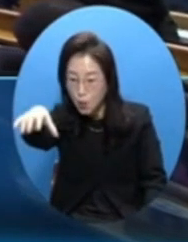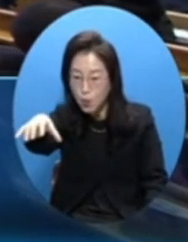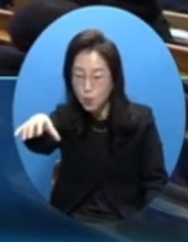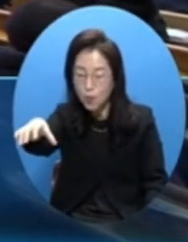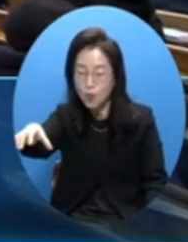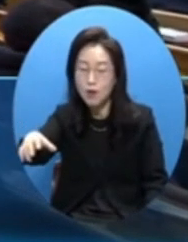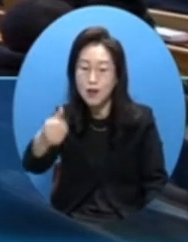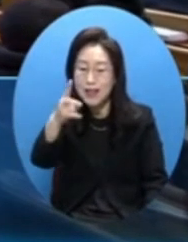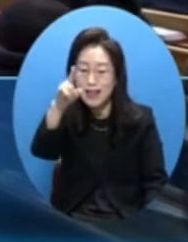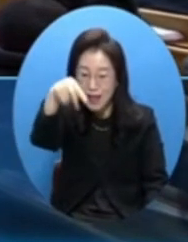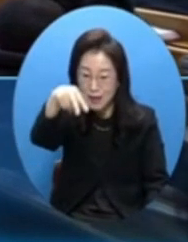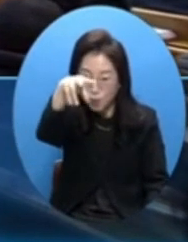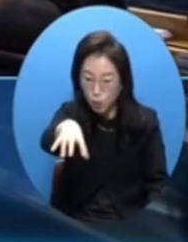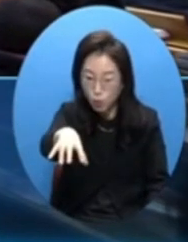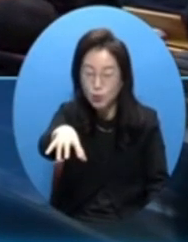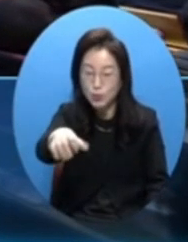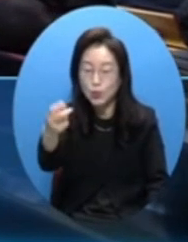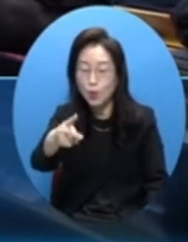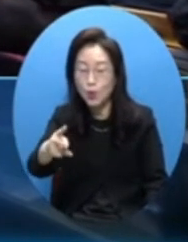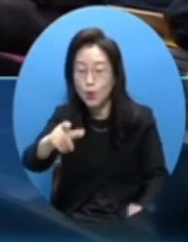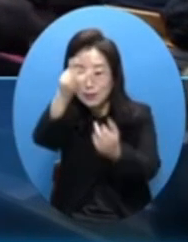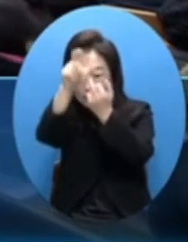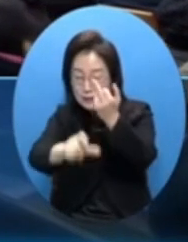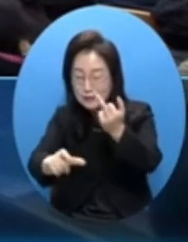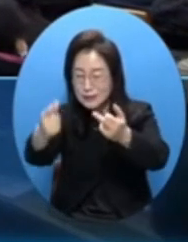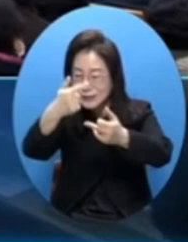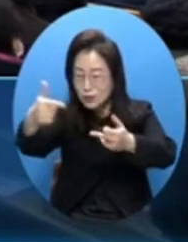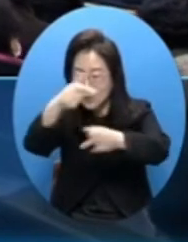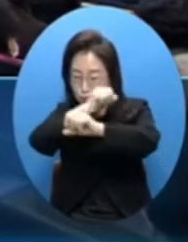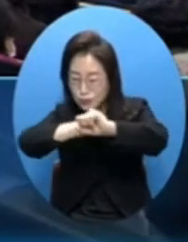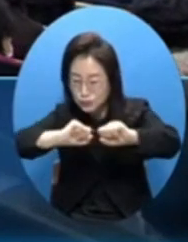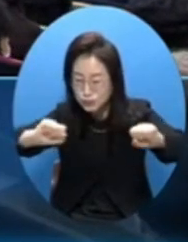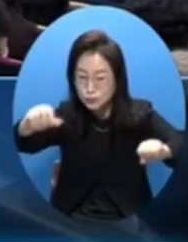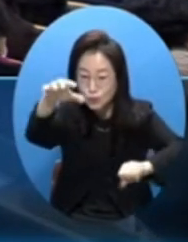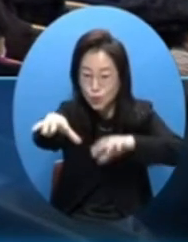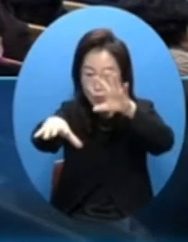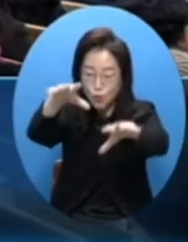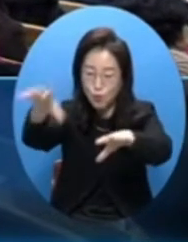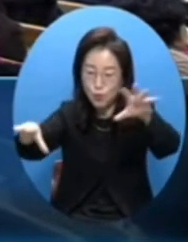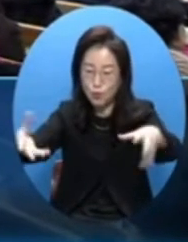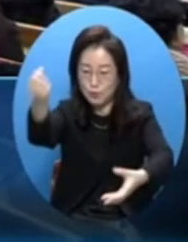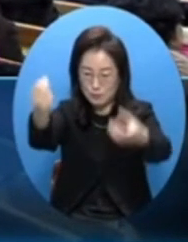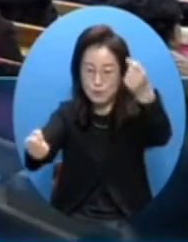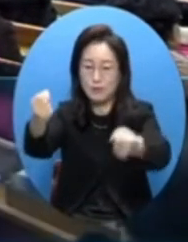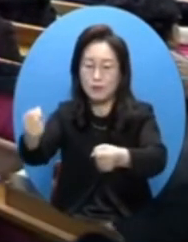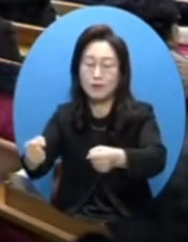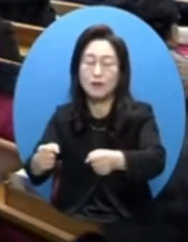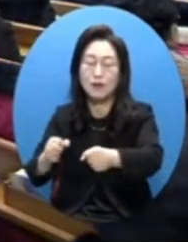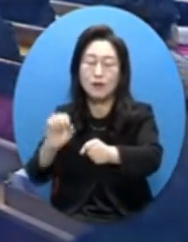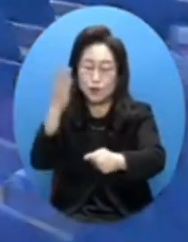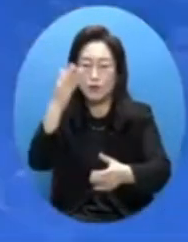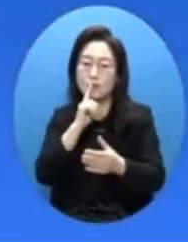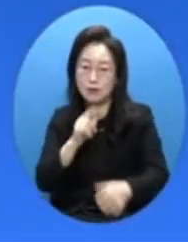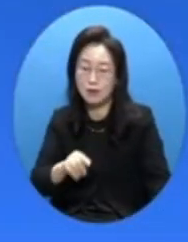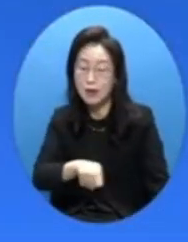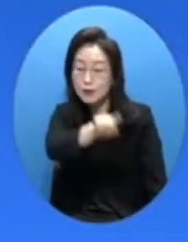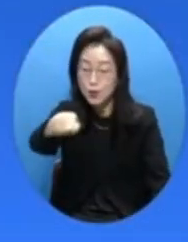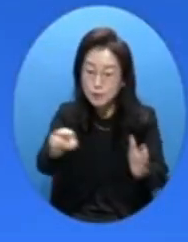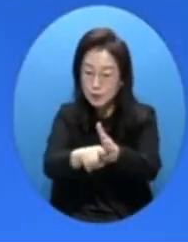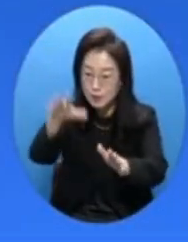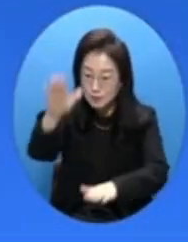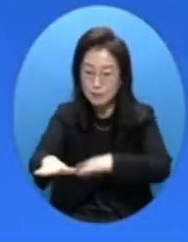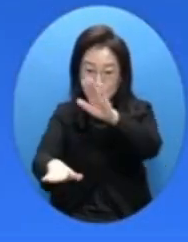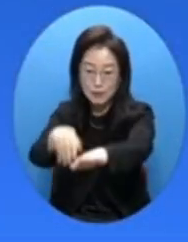강까지 해쪽 속의 온 땅과 또 해지는 쪽 대까지 너희의 영토가 되리라. 너희가 믿음으로 반바람을 받는